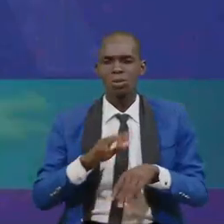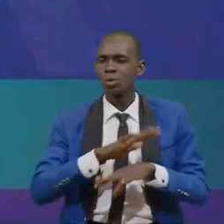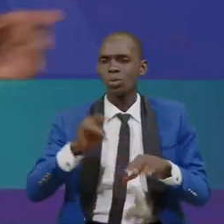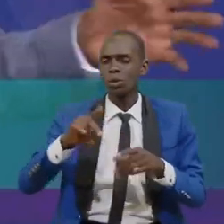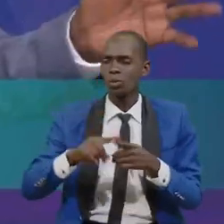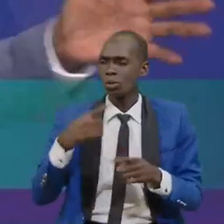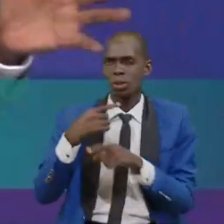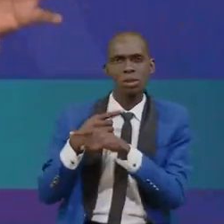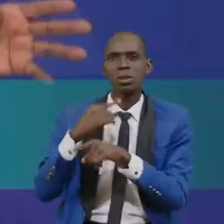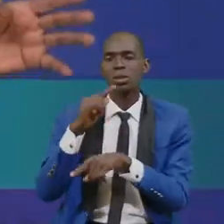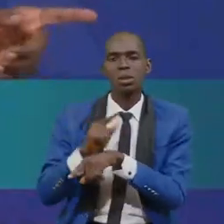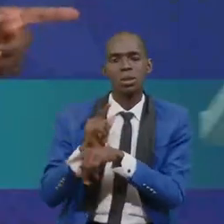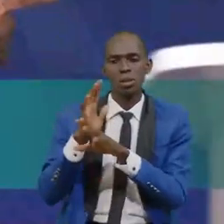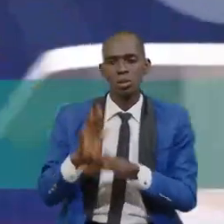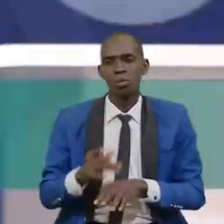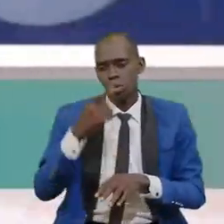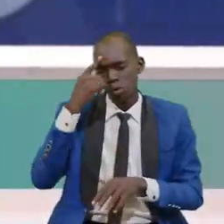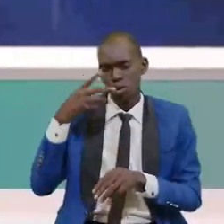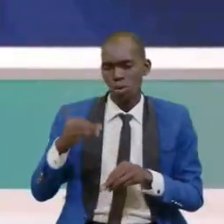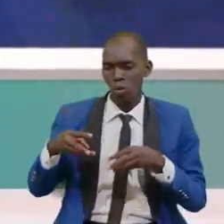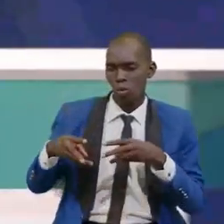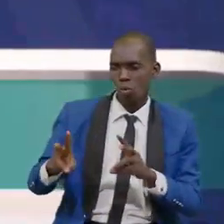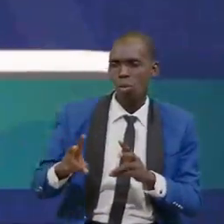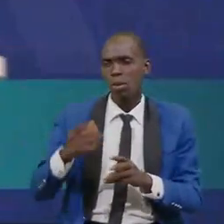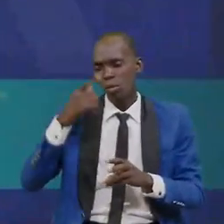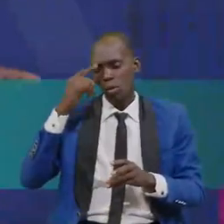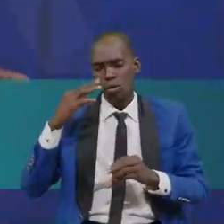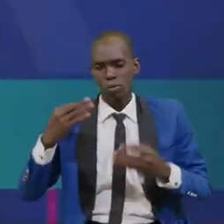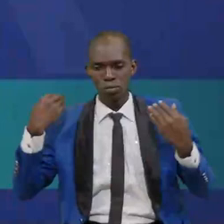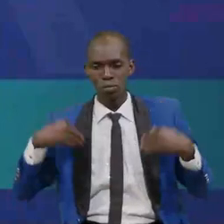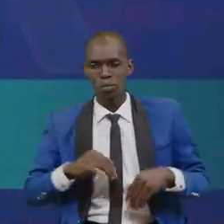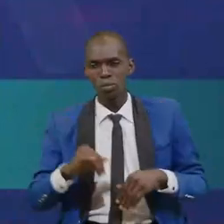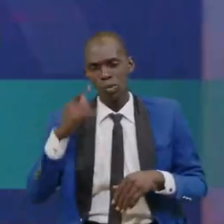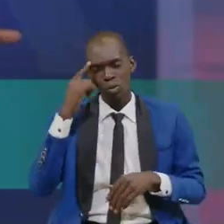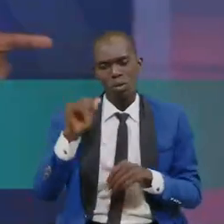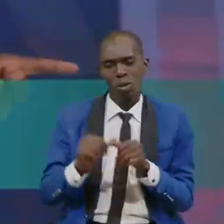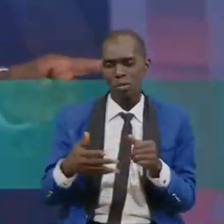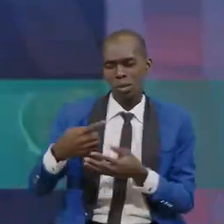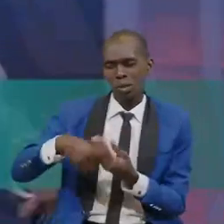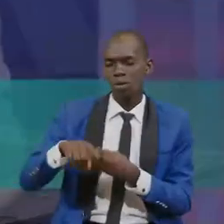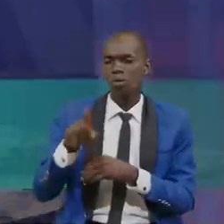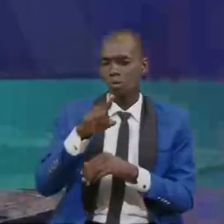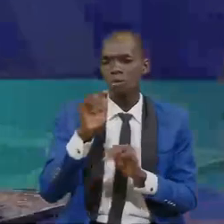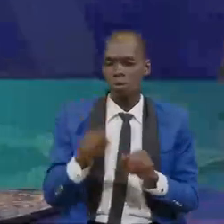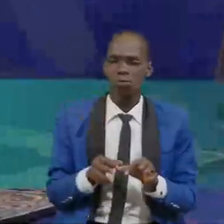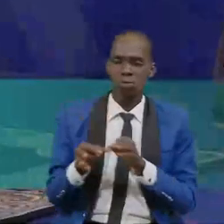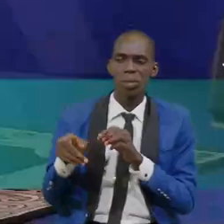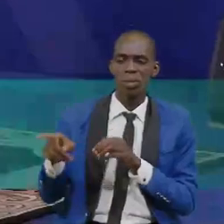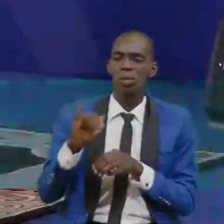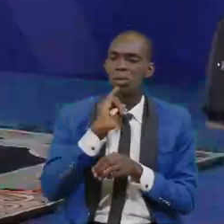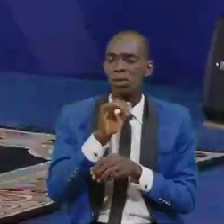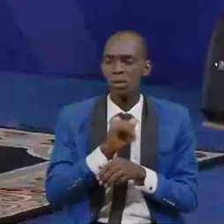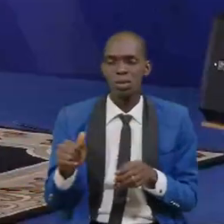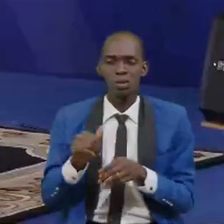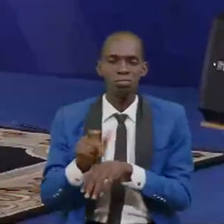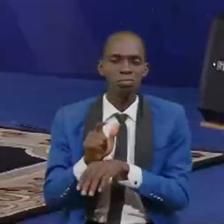telle personne. » Mais l'apparence et le contrôle, la main dont il tient debout, tu peux dire, ah, cet homme, il est un ingénieur.